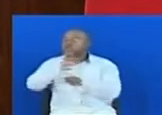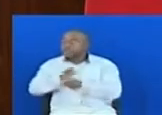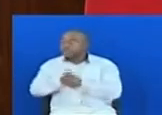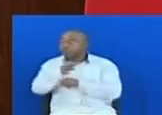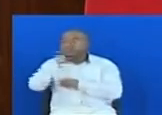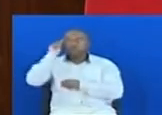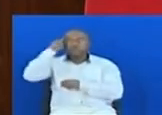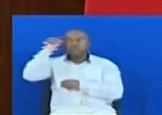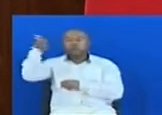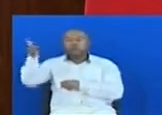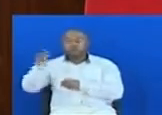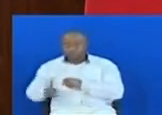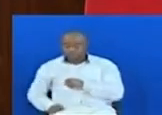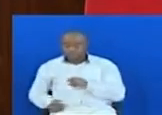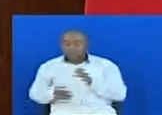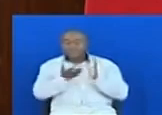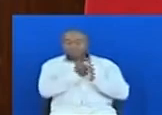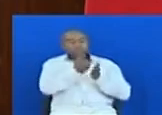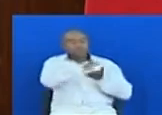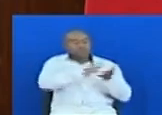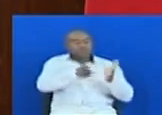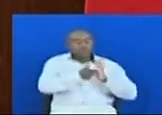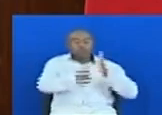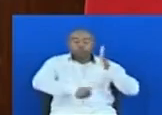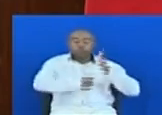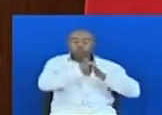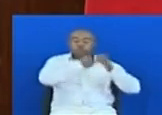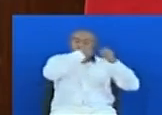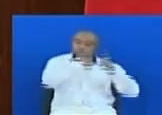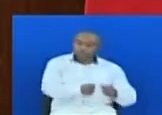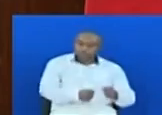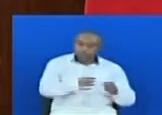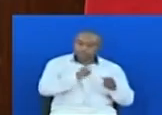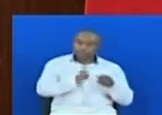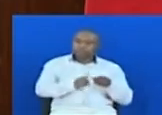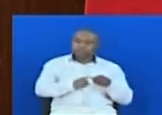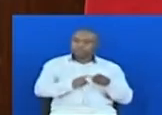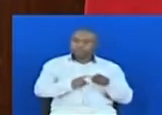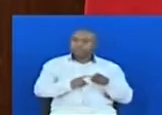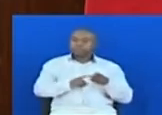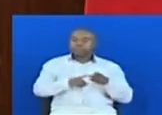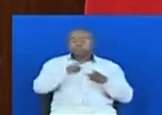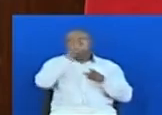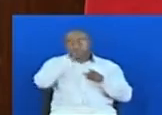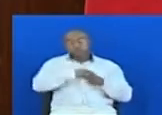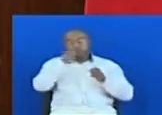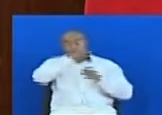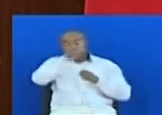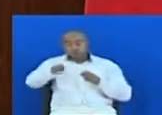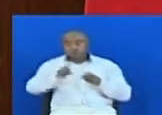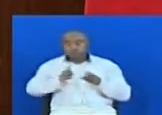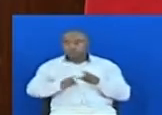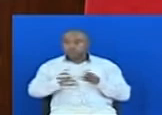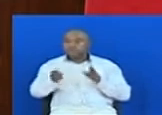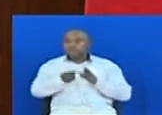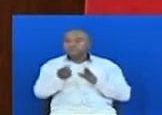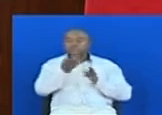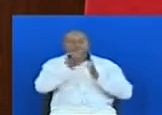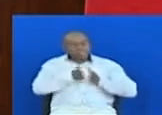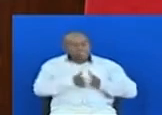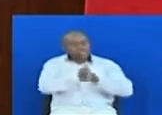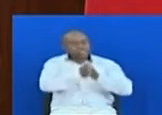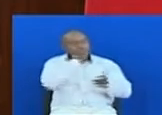hawajazikansida. Factors zenyewe ni pamoja na uongozi imara, ni pamoja na uthabiti wa watu, lakini ni pamoja na njia